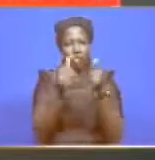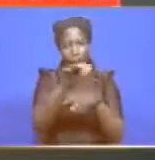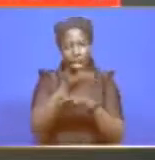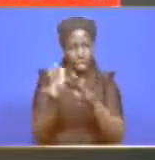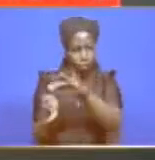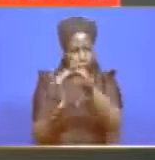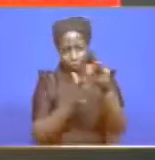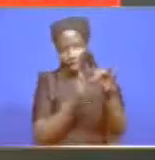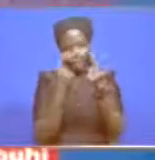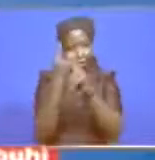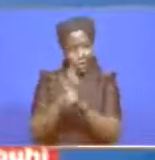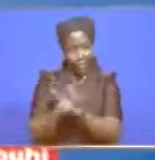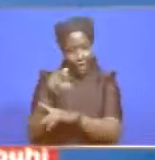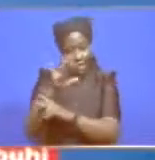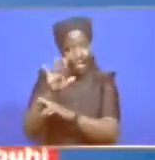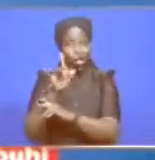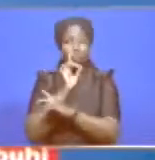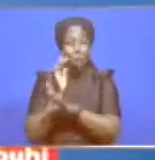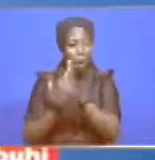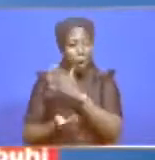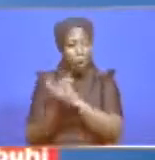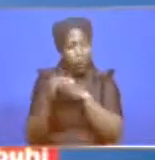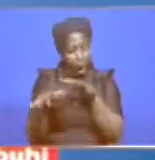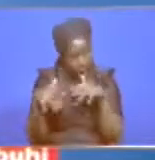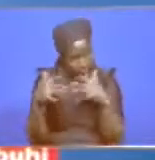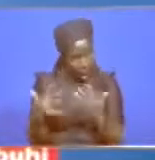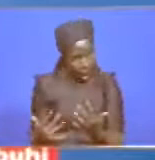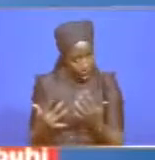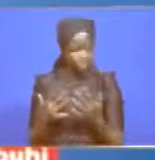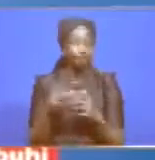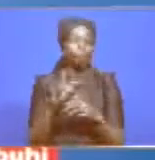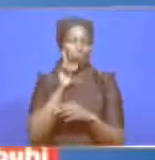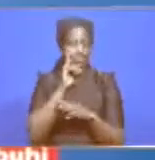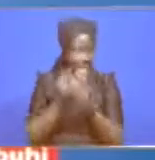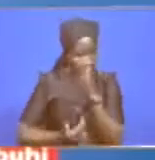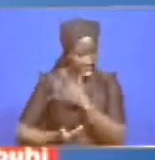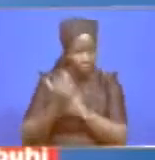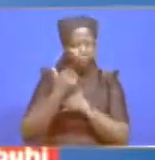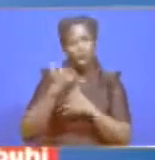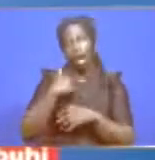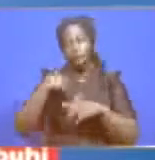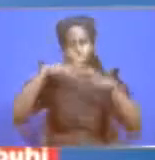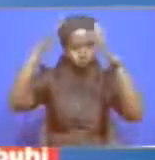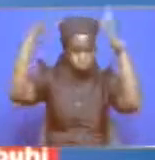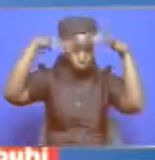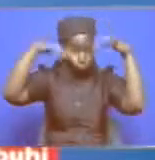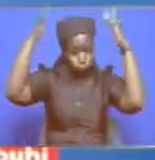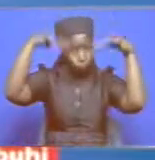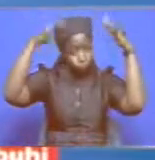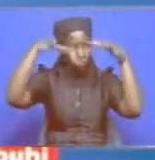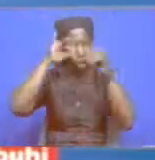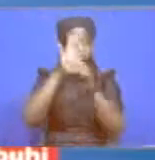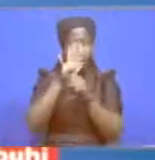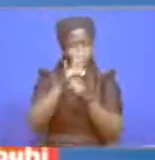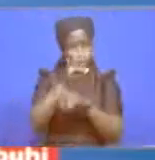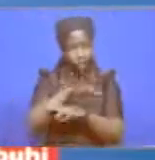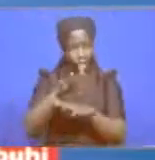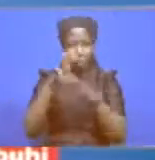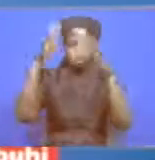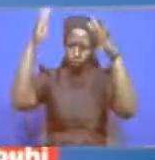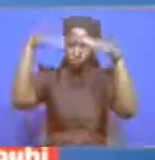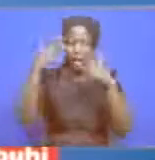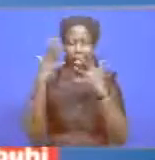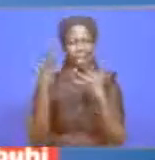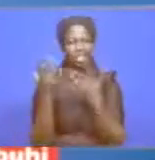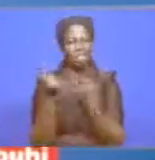maeneo tofauti kesho asubuhi. Na ni kwamba tutamkia hali ya mvua katika maeneo mengi. Mvua nyepesi inatarajiwa katika